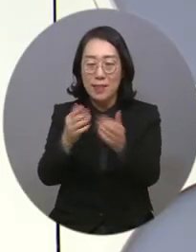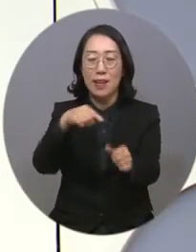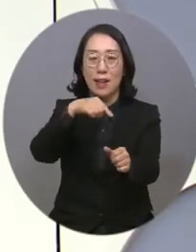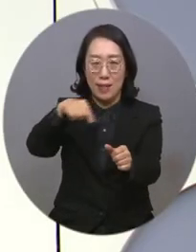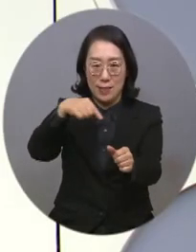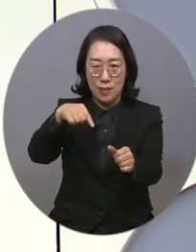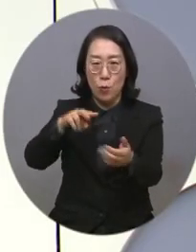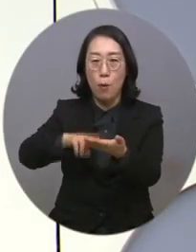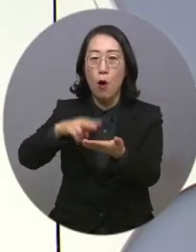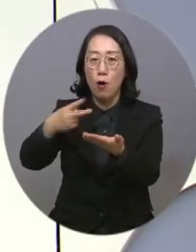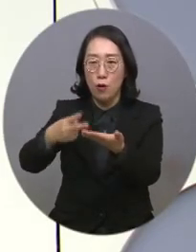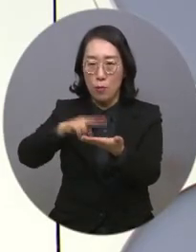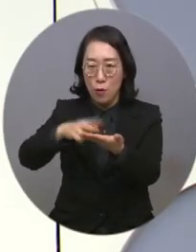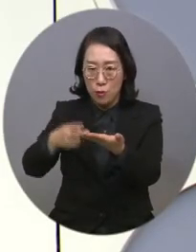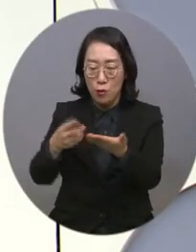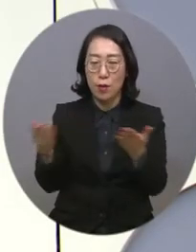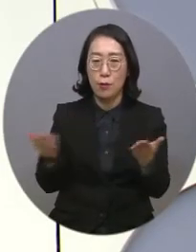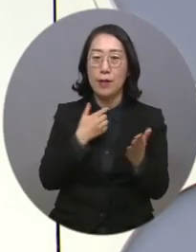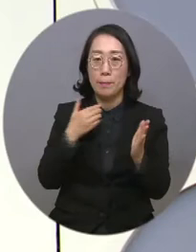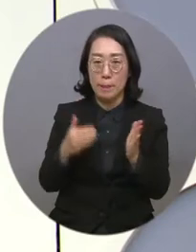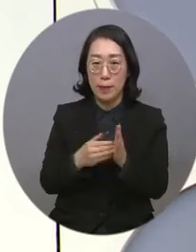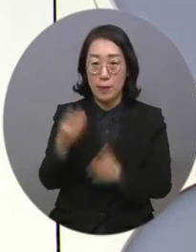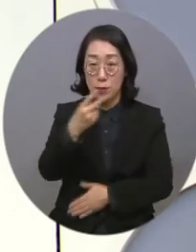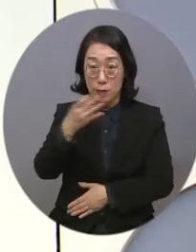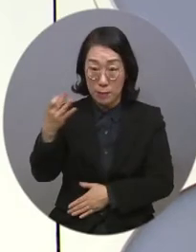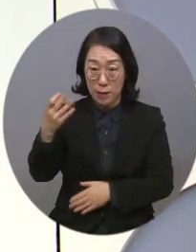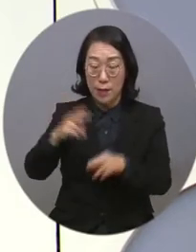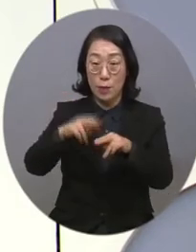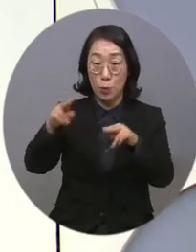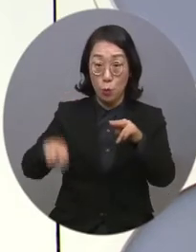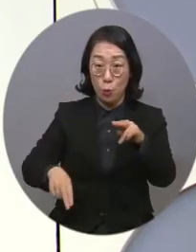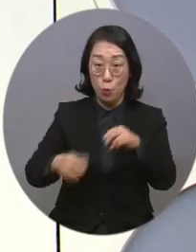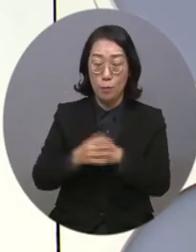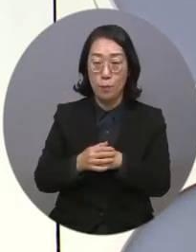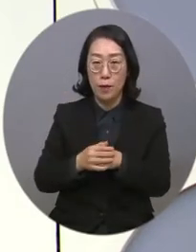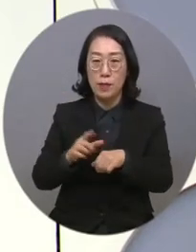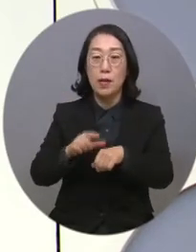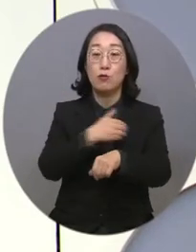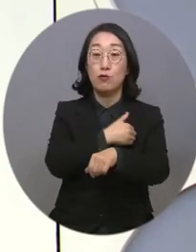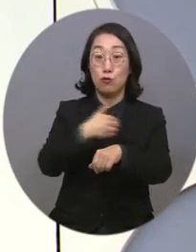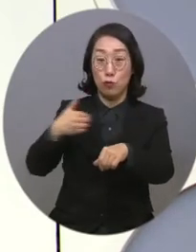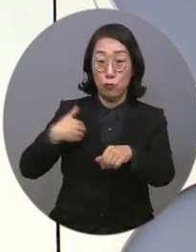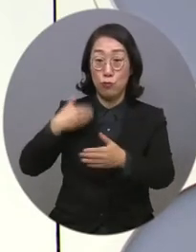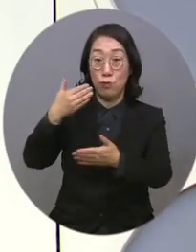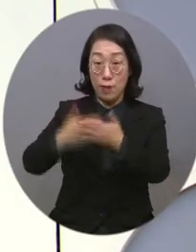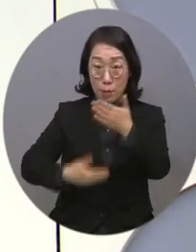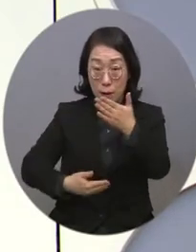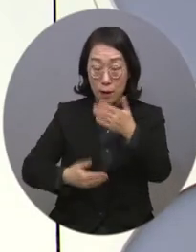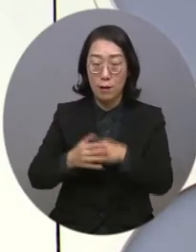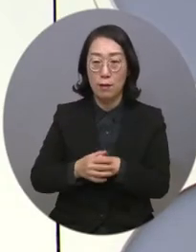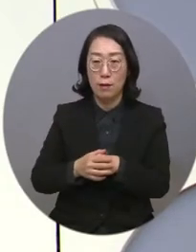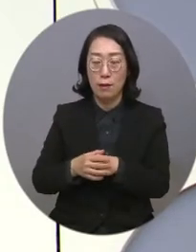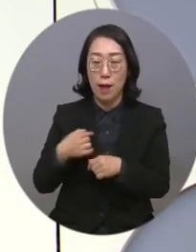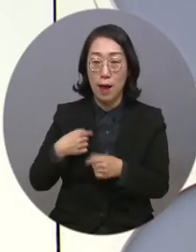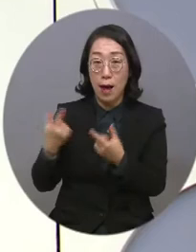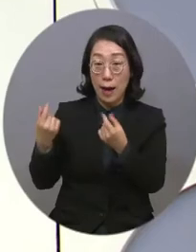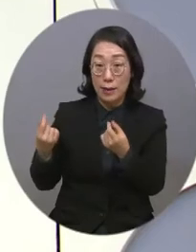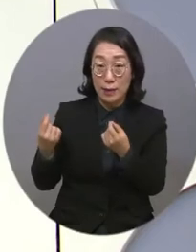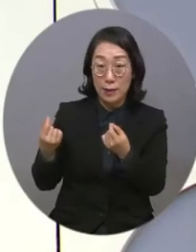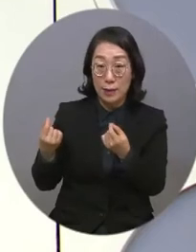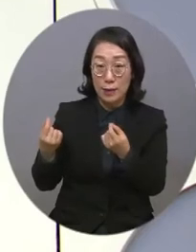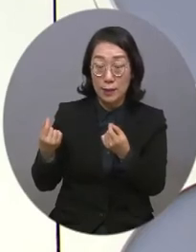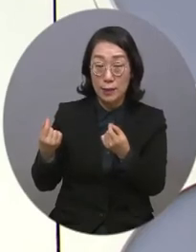이제 번역하고 했습니다. 그리고 2014년부터 은퇴하고 나서는 좀 더 시간적인 여유가 있어가지고 그때 이제 제 동료하고 같이